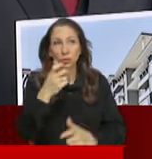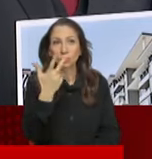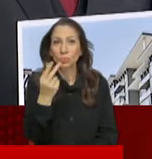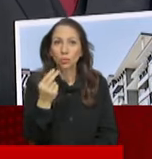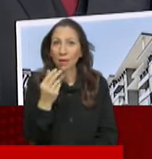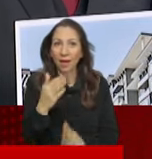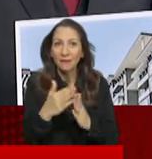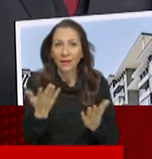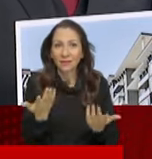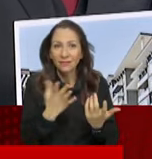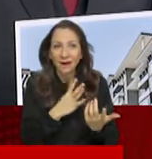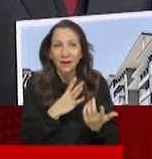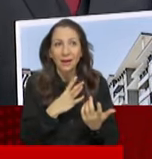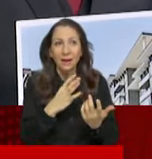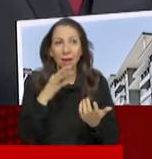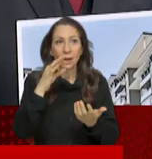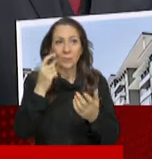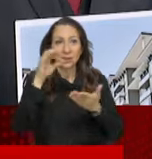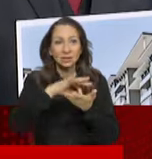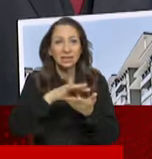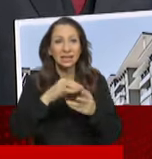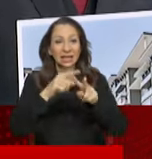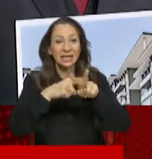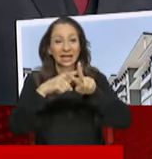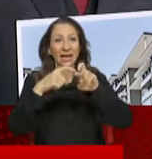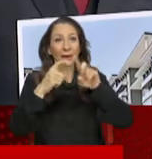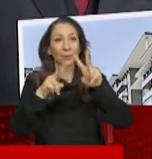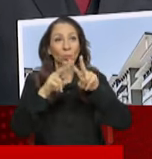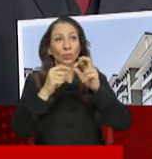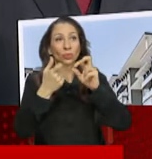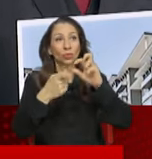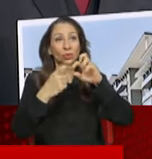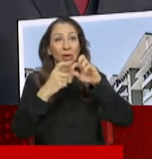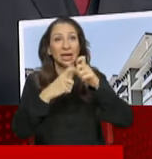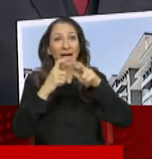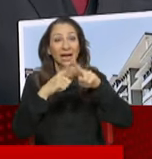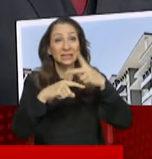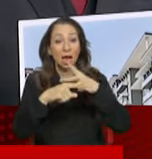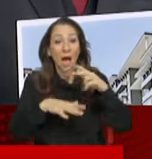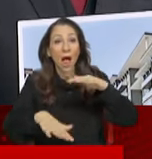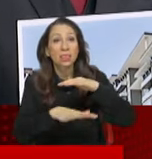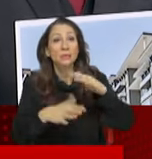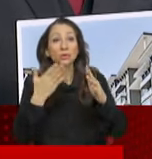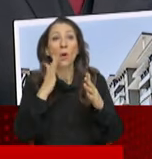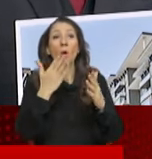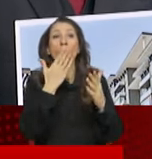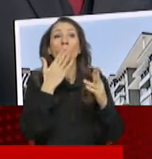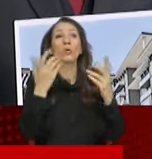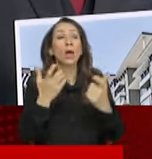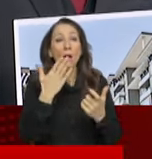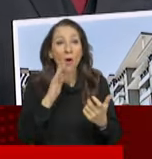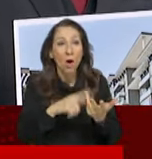3 milyon lira diye aynen öyle o zaman lokasyon Siz bir daha Yarımburgaz mahallesinden bahsediyorum Çünkü altyapısı yoktur okul alanı